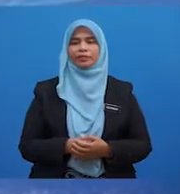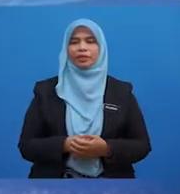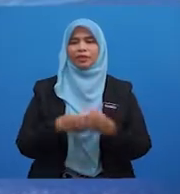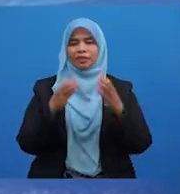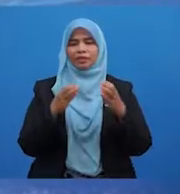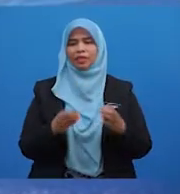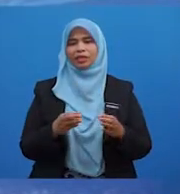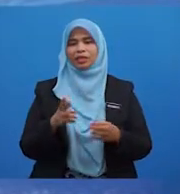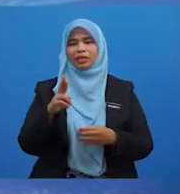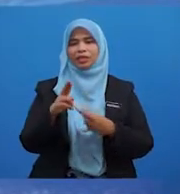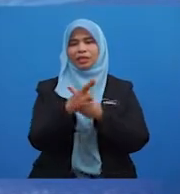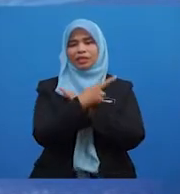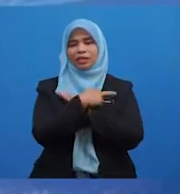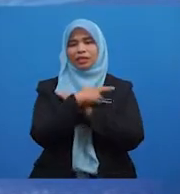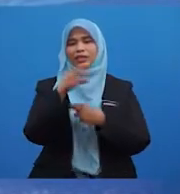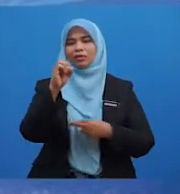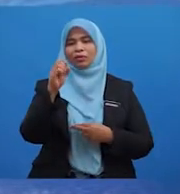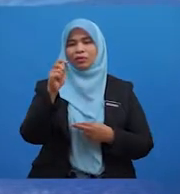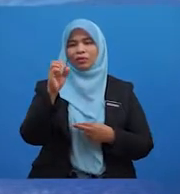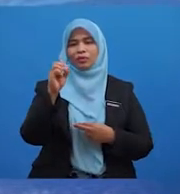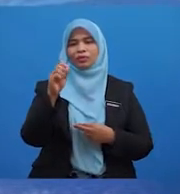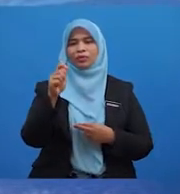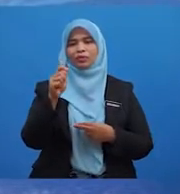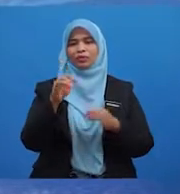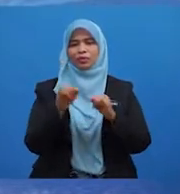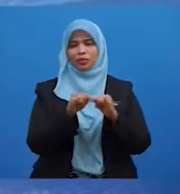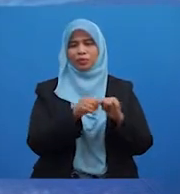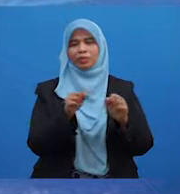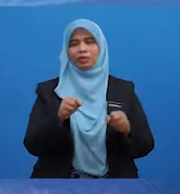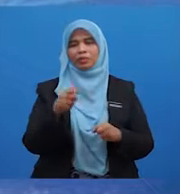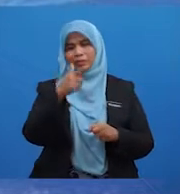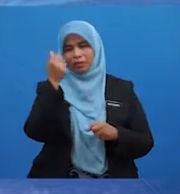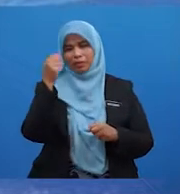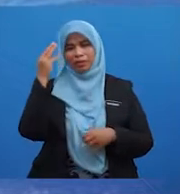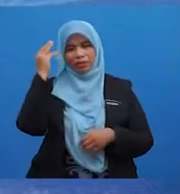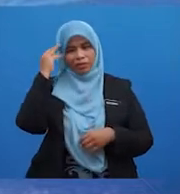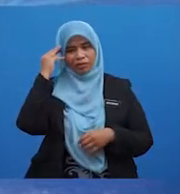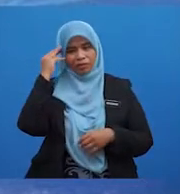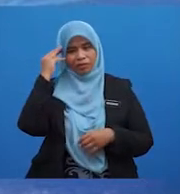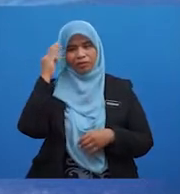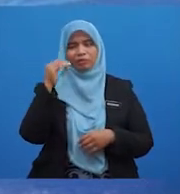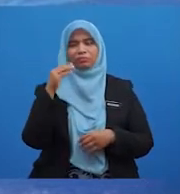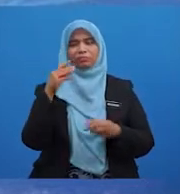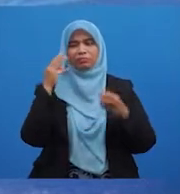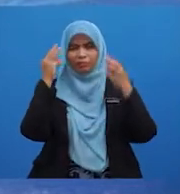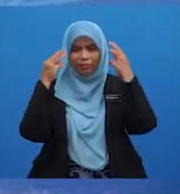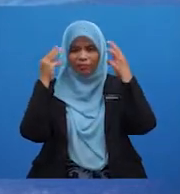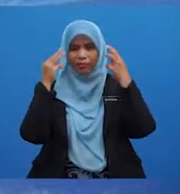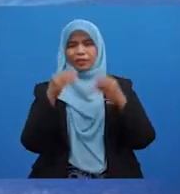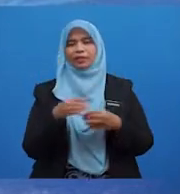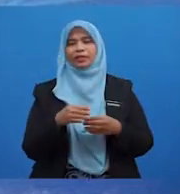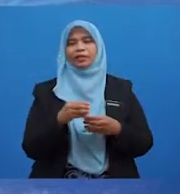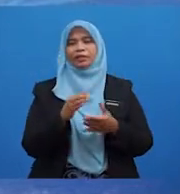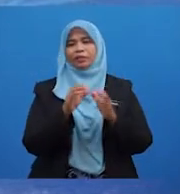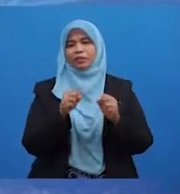Teknik relaksasi otot progresif ini juga boleh menyebabkan minda yang kusut bercelaru menjadi tenang kerana